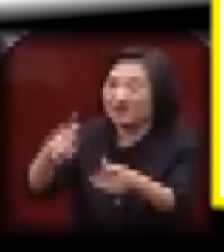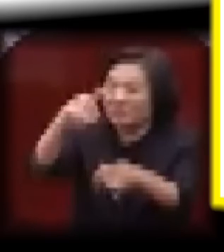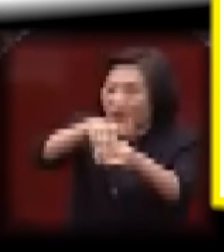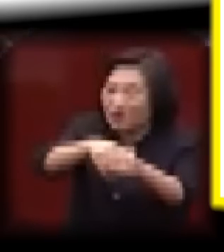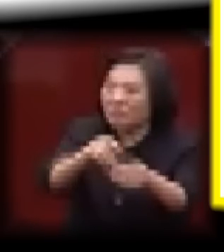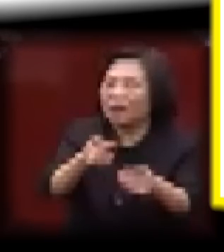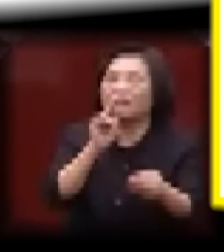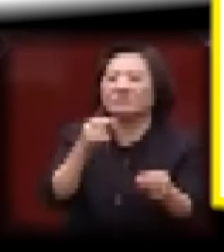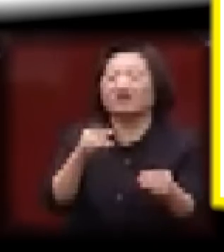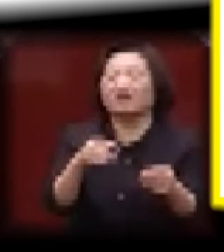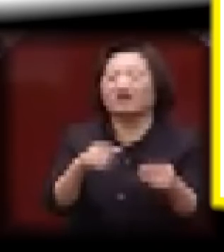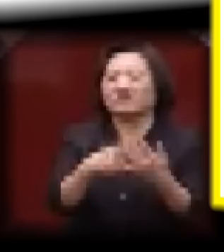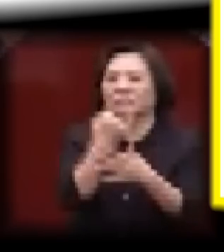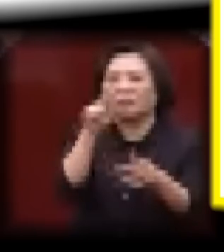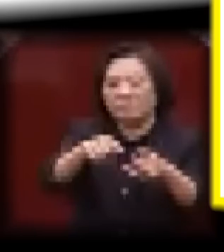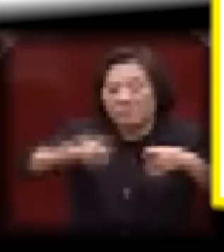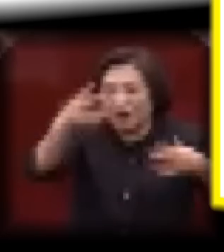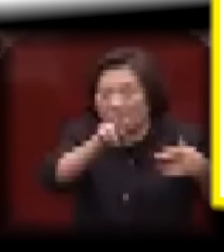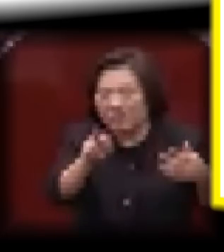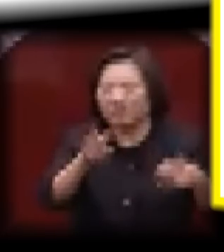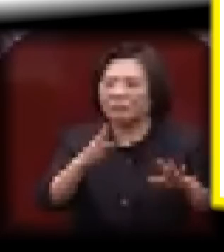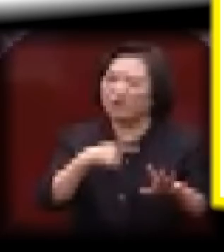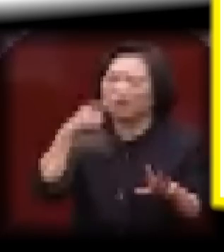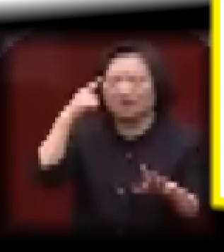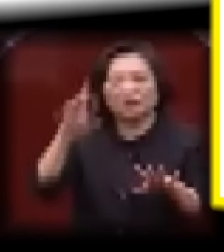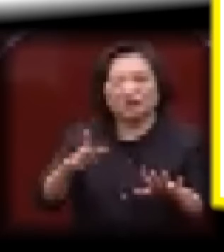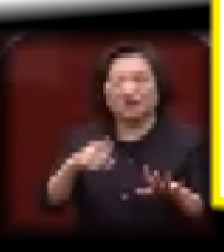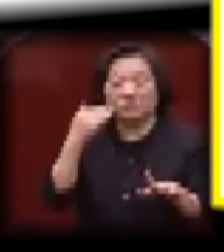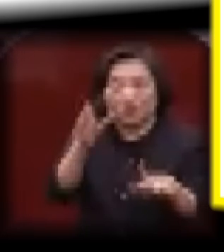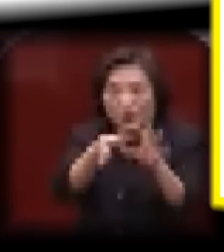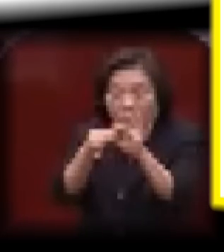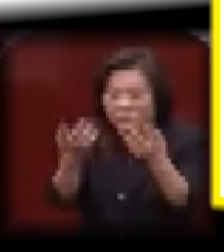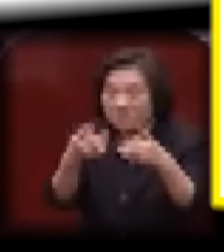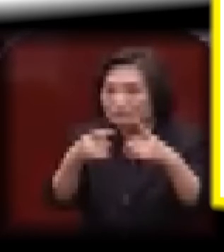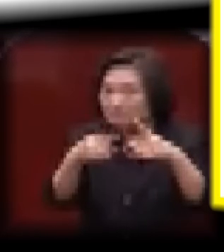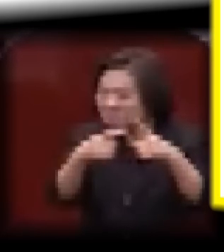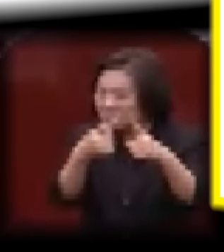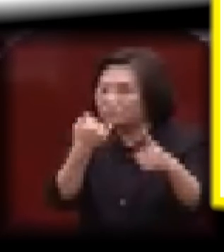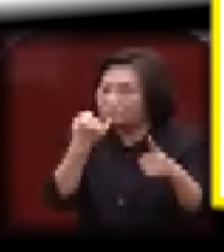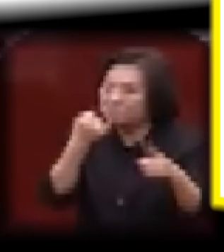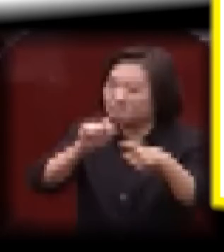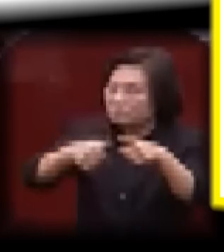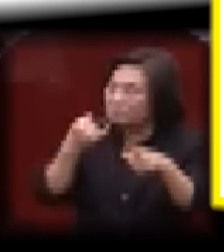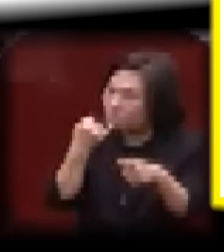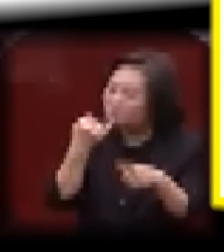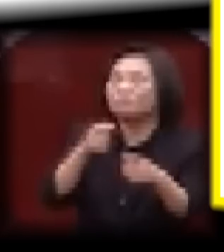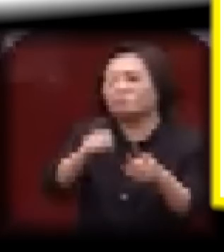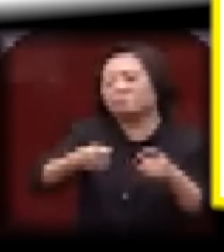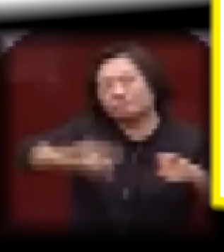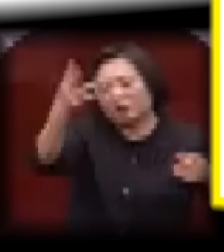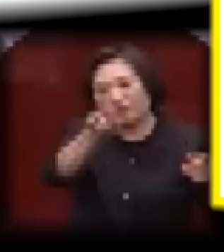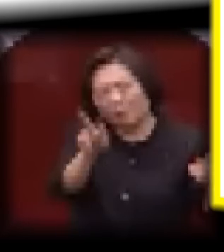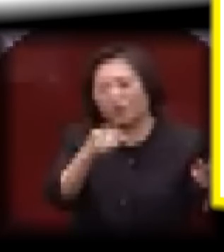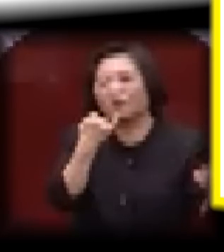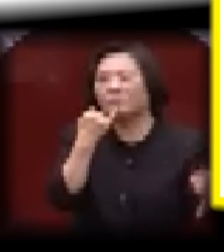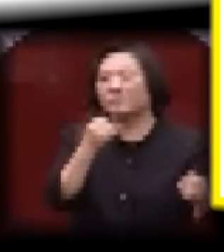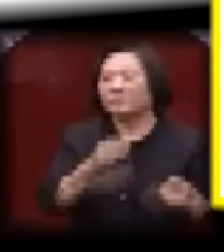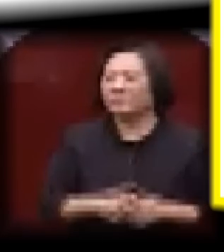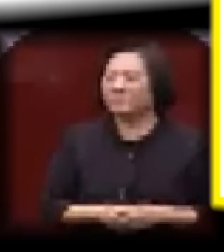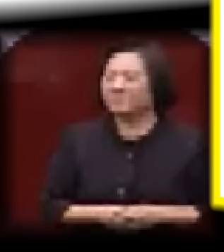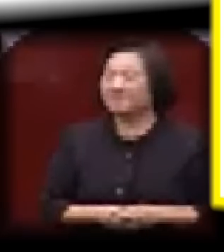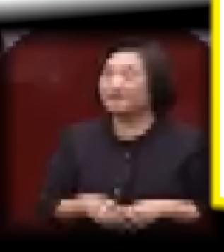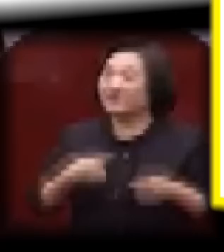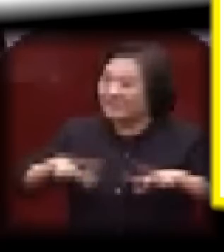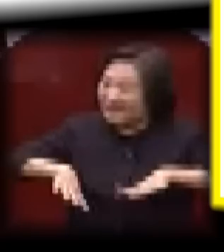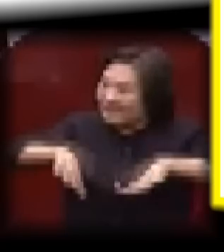留言区，你知道，只要对这个案子有关心的人都可以上去发问，我们会分门别类再逐条的去回答。所以一